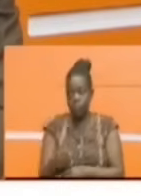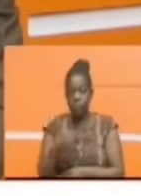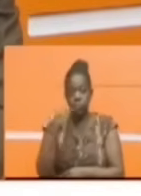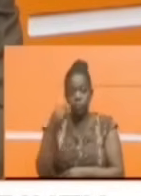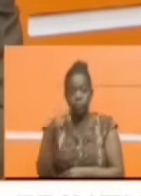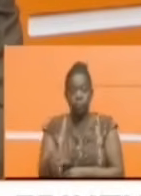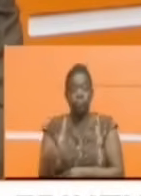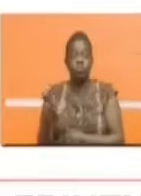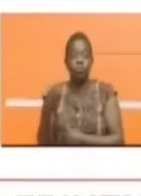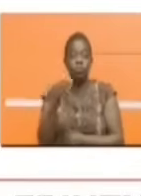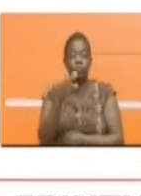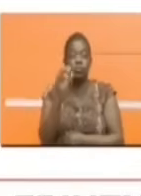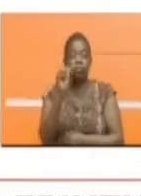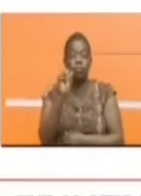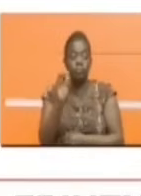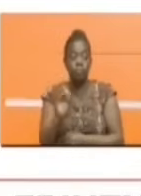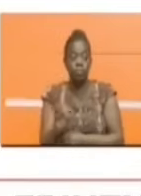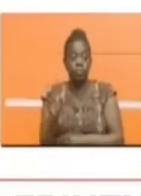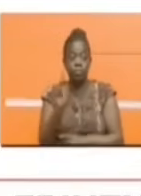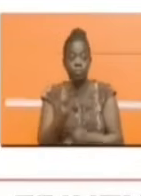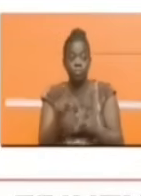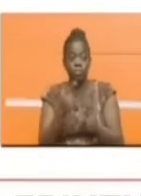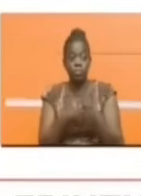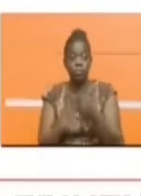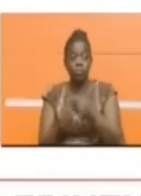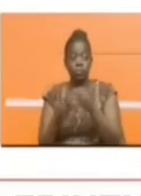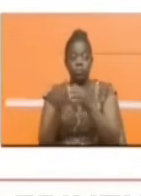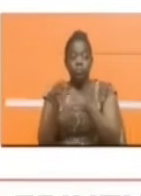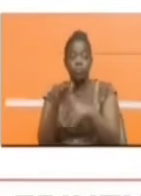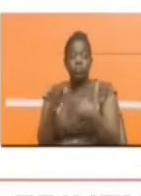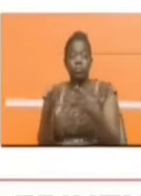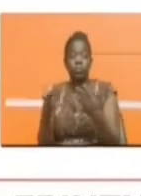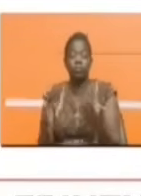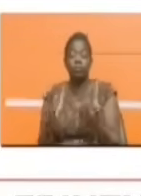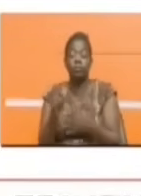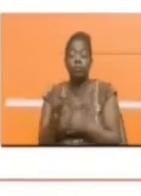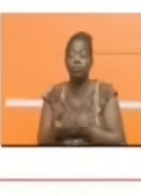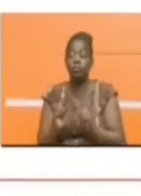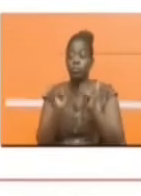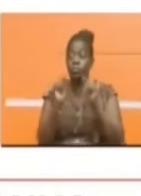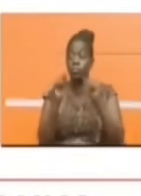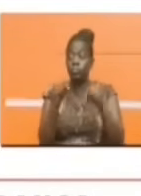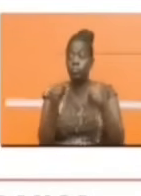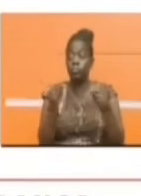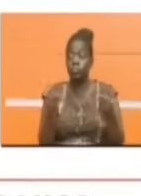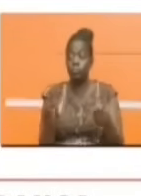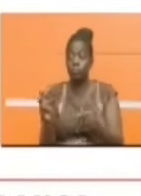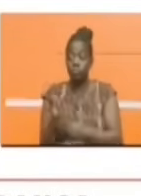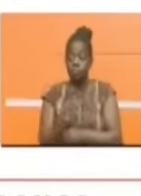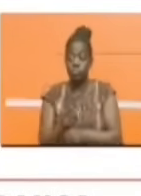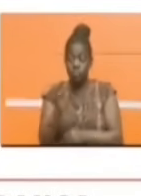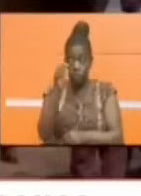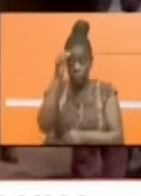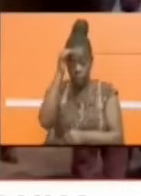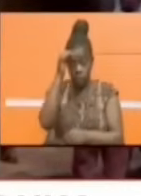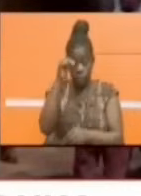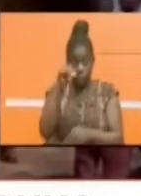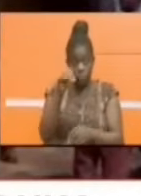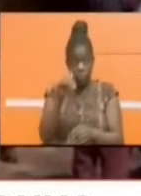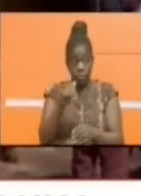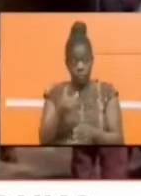guno. Abantu abaliko obulimu nga bakulembeddwamu Shafik Mwajinabala balumbye mbega wa poliisi ebukulula mu kalungulu